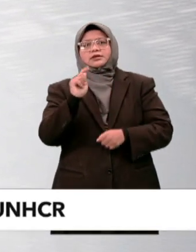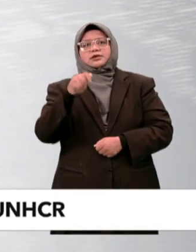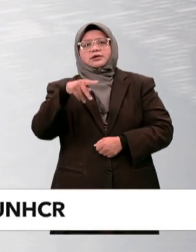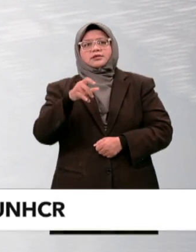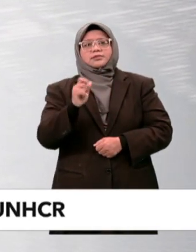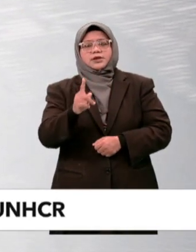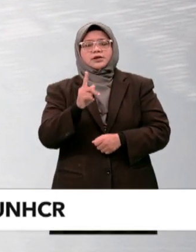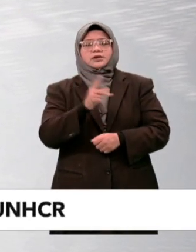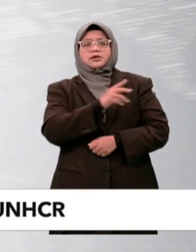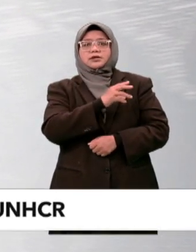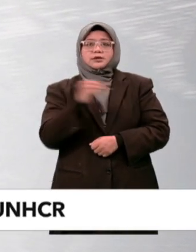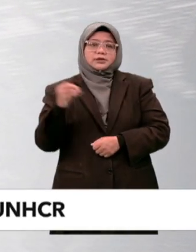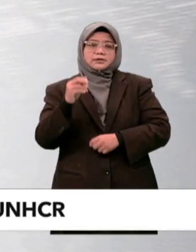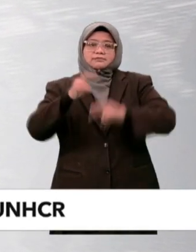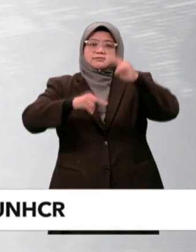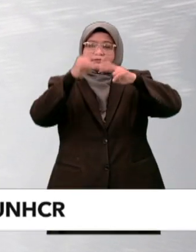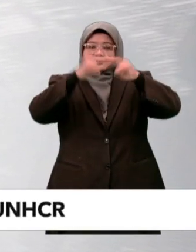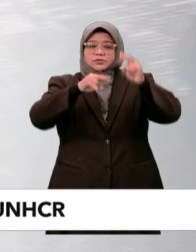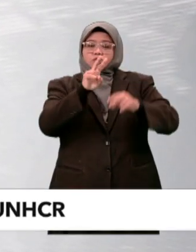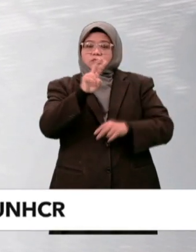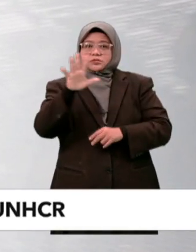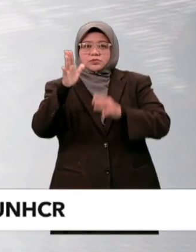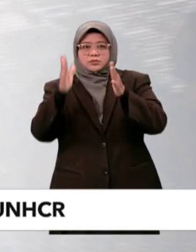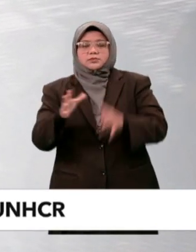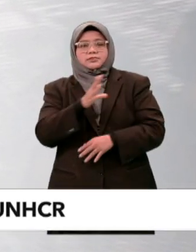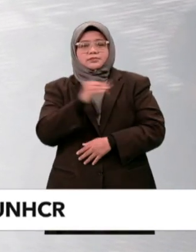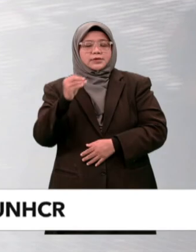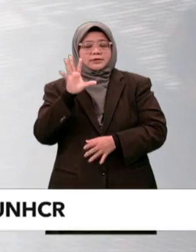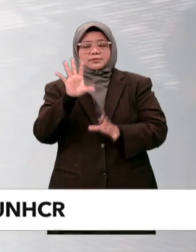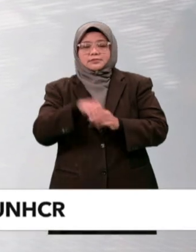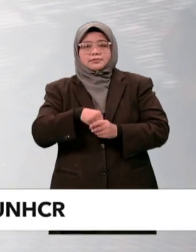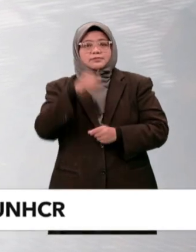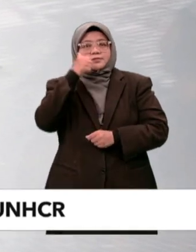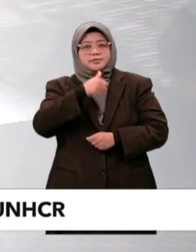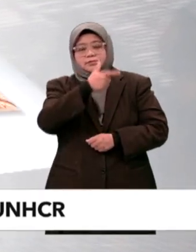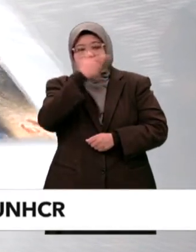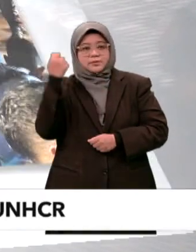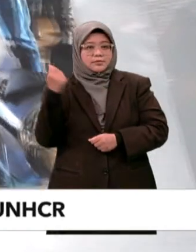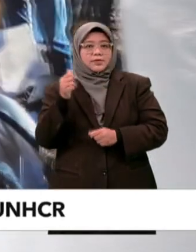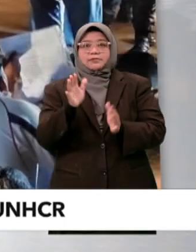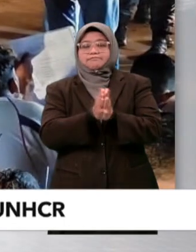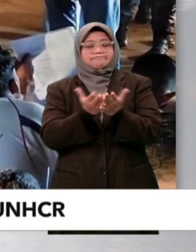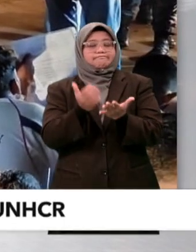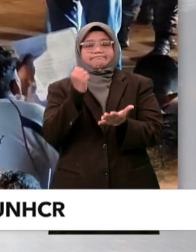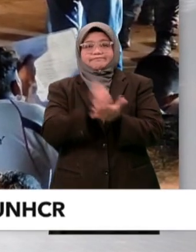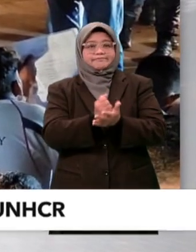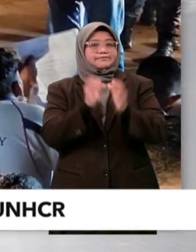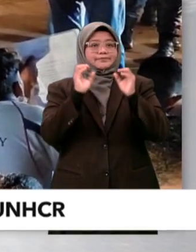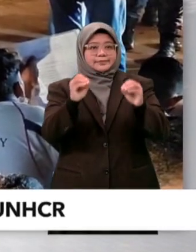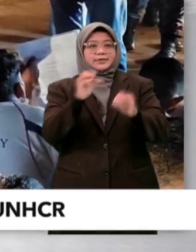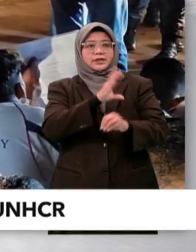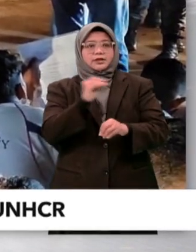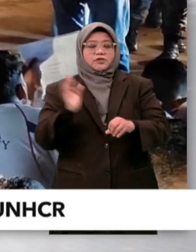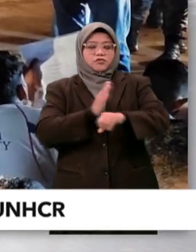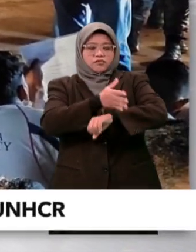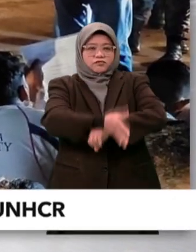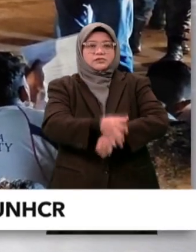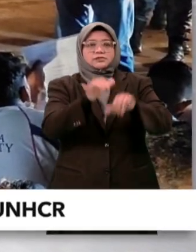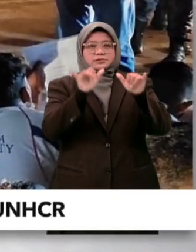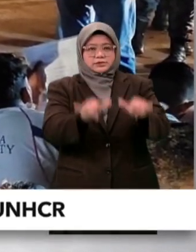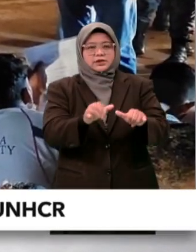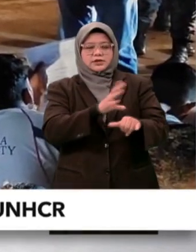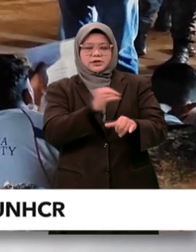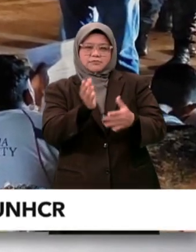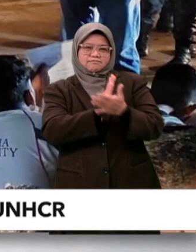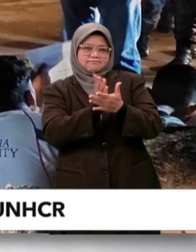berkenaan sebelum menahan 25 orang termasuk seorang wanita karena tidak ada dokumen perjalanan diri tinggal lebih mase dan dokumen yang